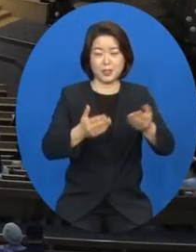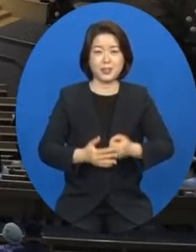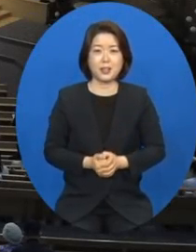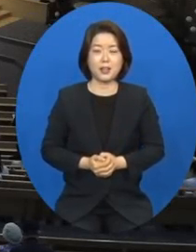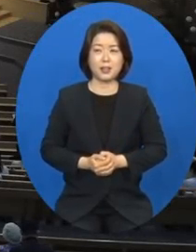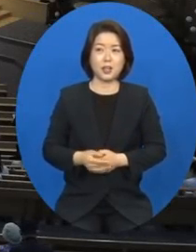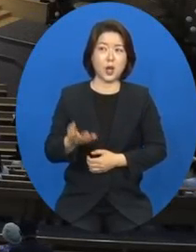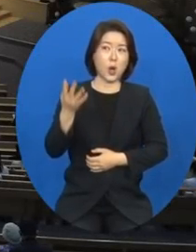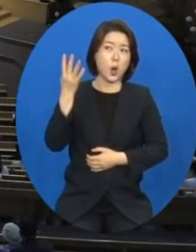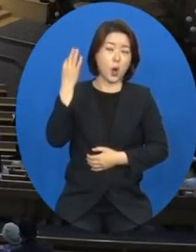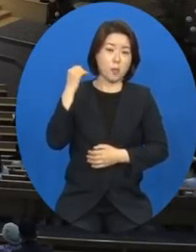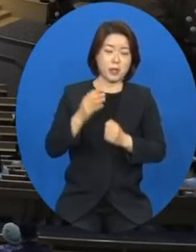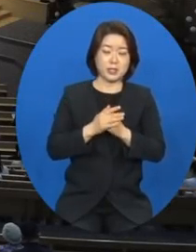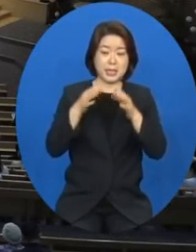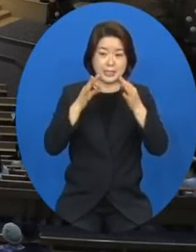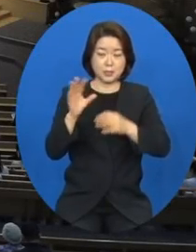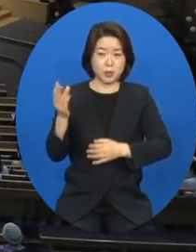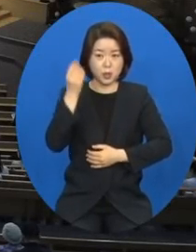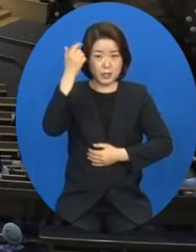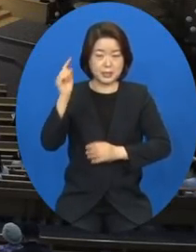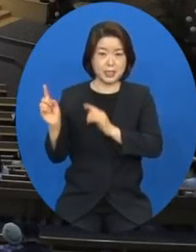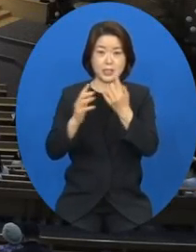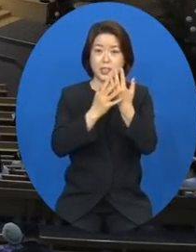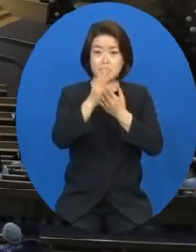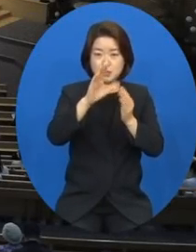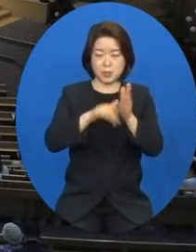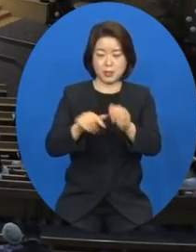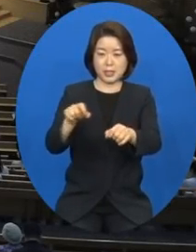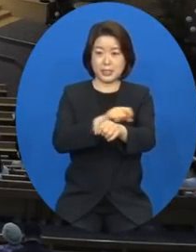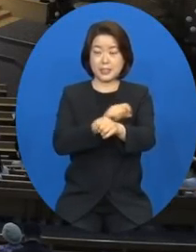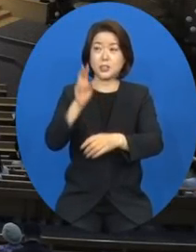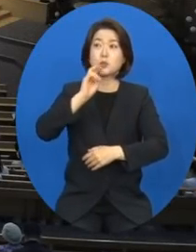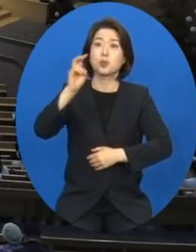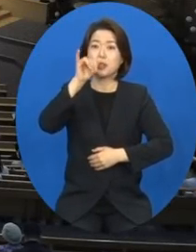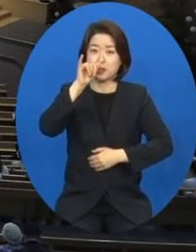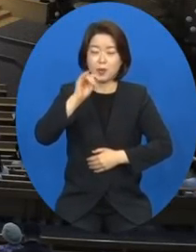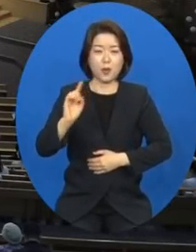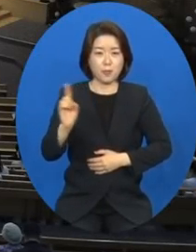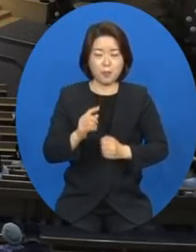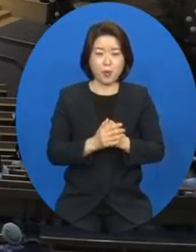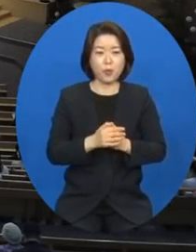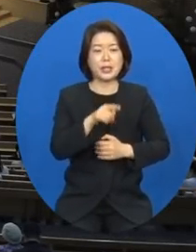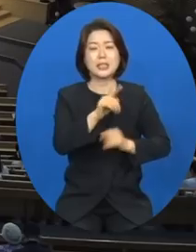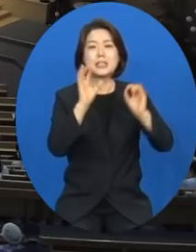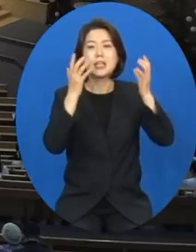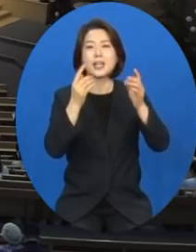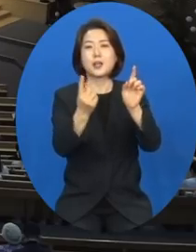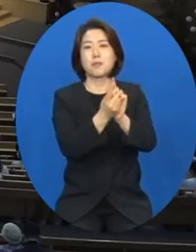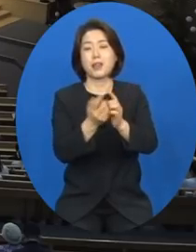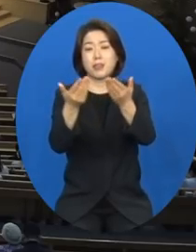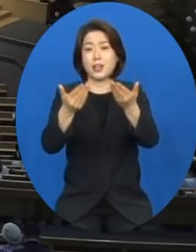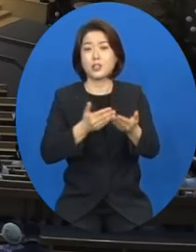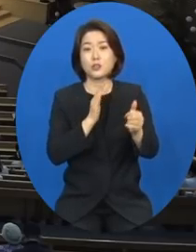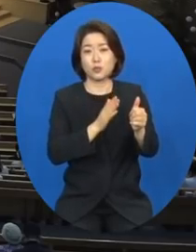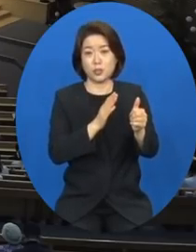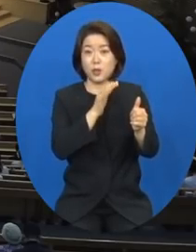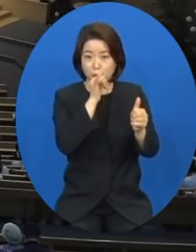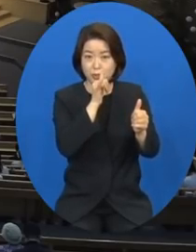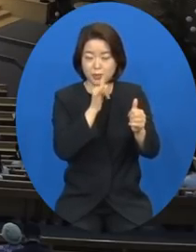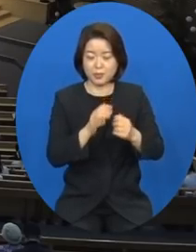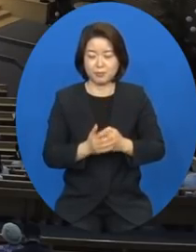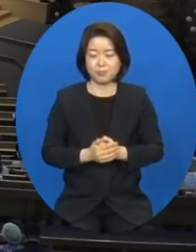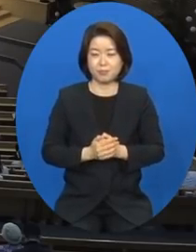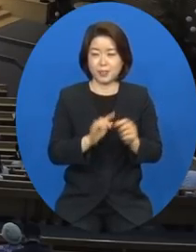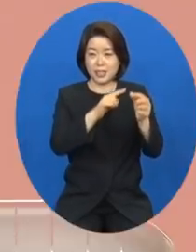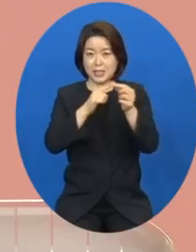몇 주전에 금요성령집회 때 안 특성이 있었습니다 제목이 이 아이들을 만나 주세요 라는 제목이 얻습니다 이런